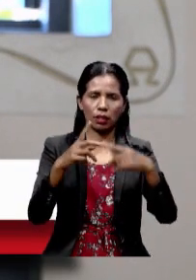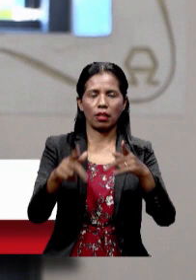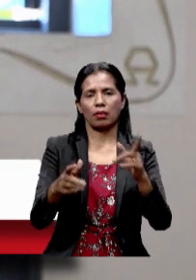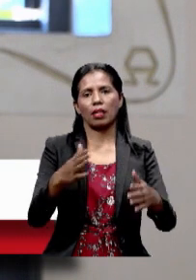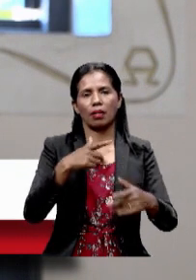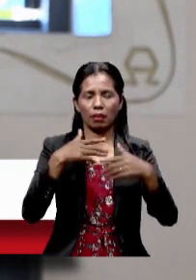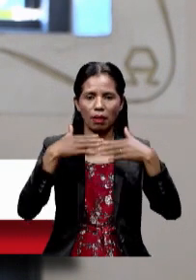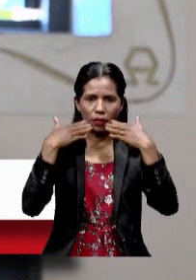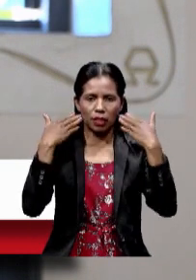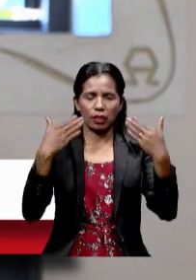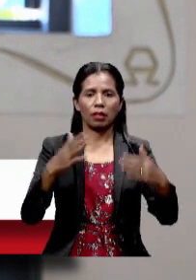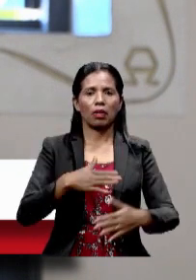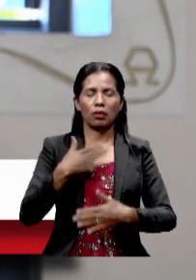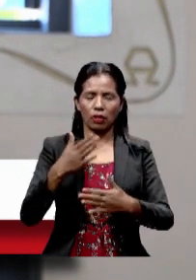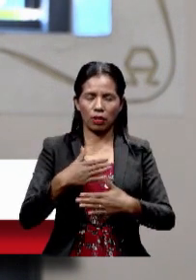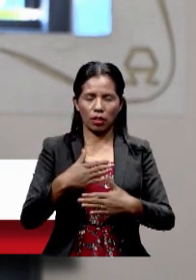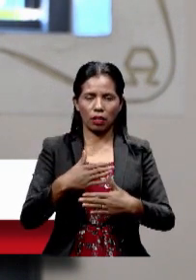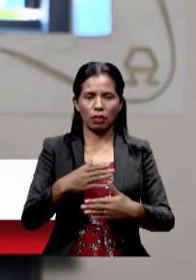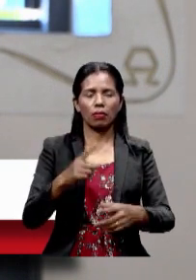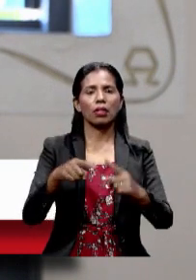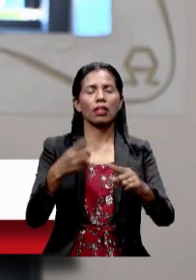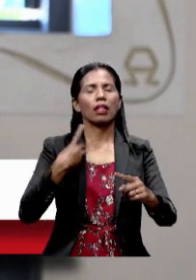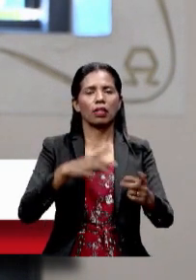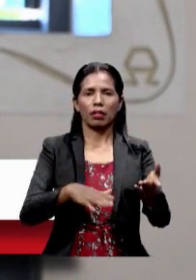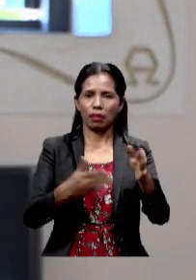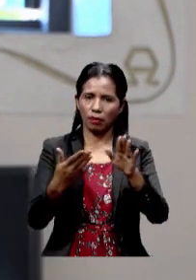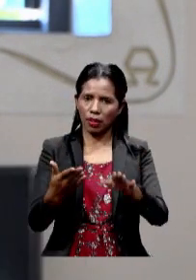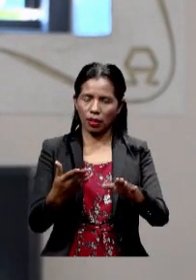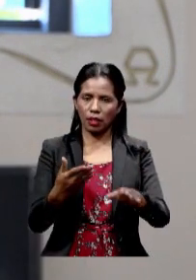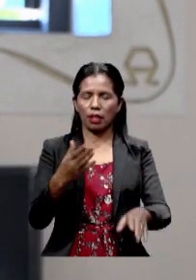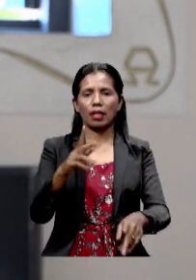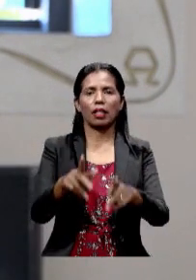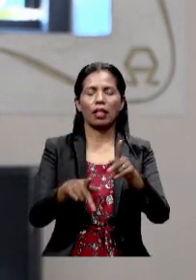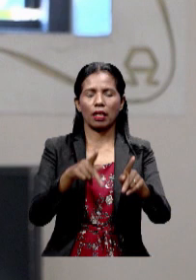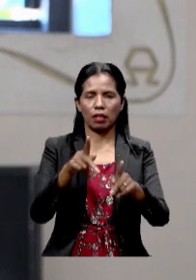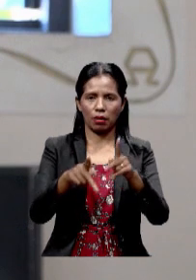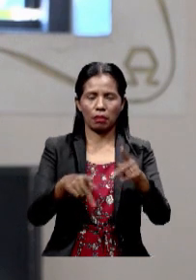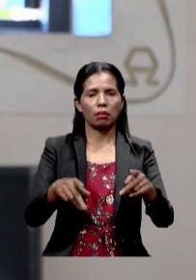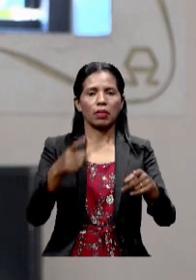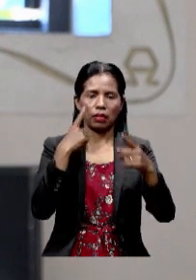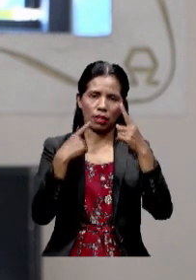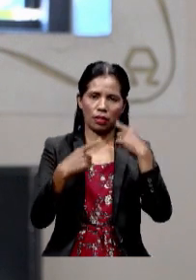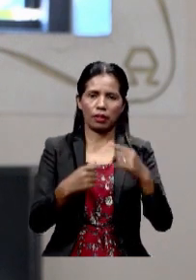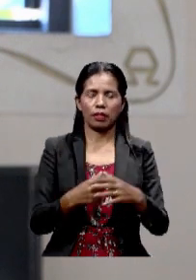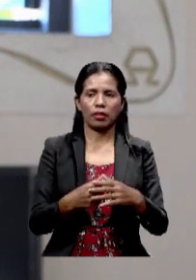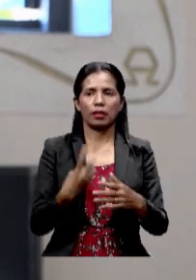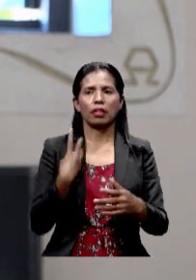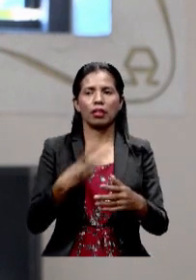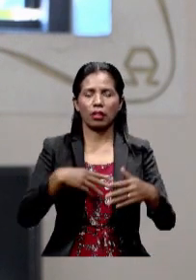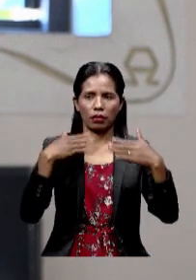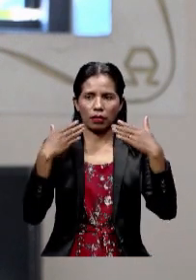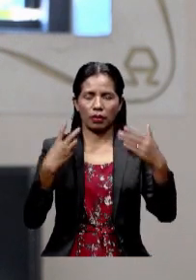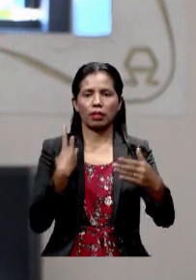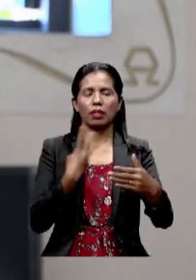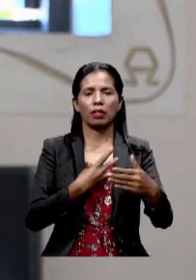bertanis. Mundo haso, kalau saya tidak sama pemilihan, harus minum. Buat diri kita mati, mundo